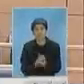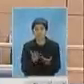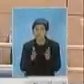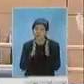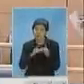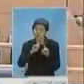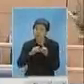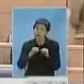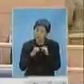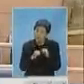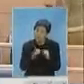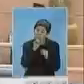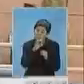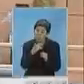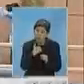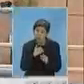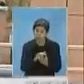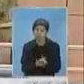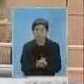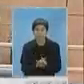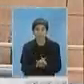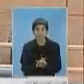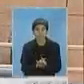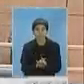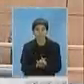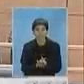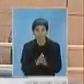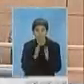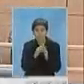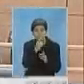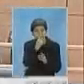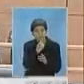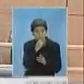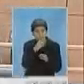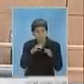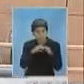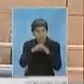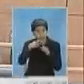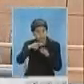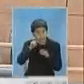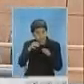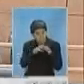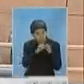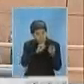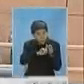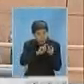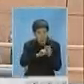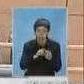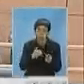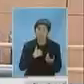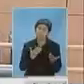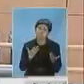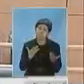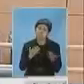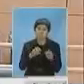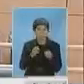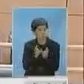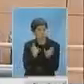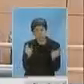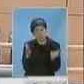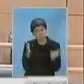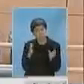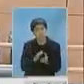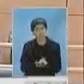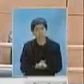คนเค้าก็พยายามบอกว่าคนเสื้อแดงกับพรรคเพื่อไทยเป็นพวกเดียวกันผมก็ไม่เคยปฏิเสธว่าเป็นคนละพวก